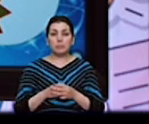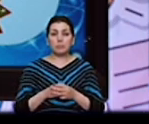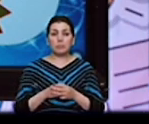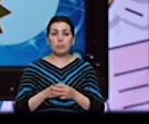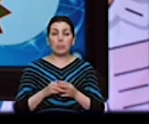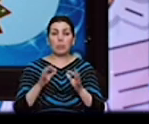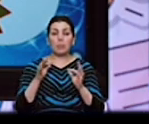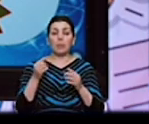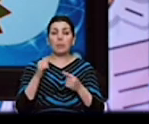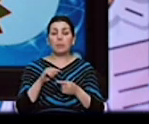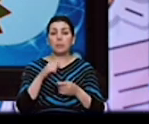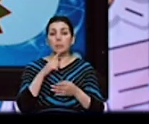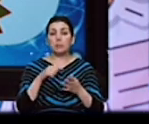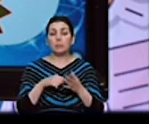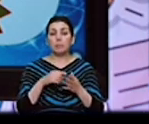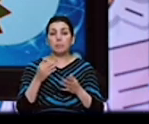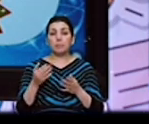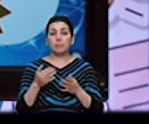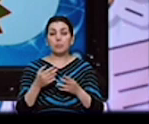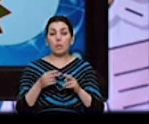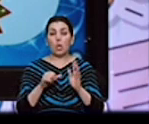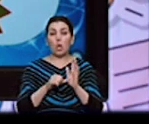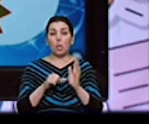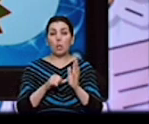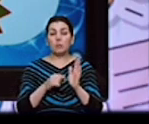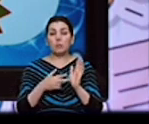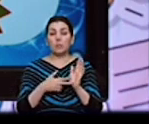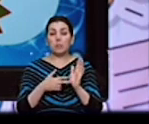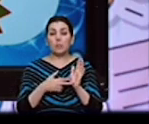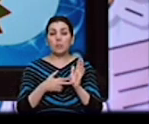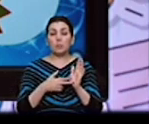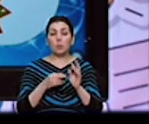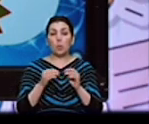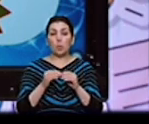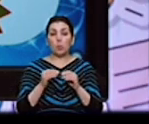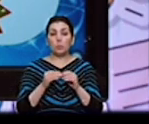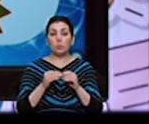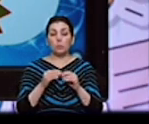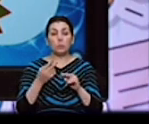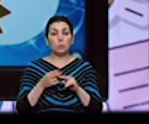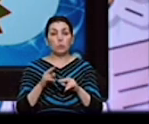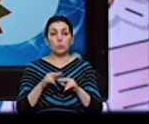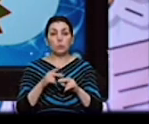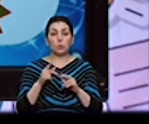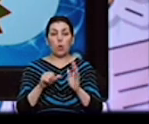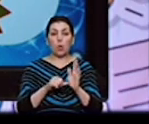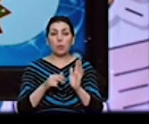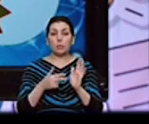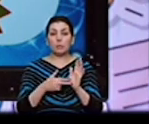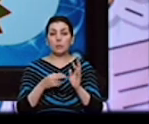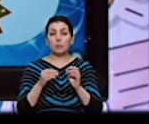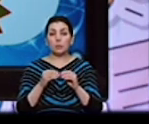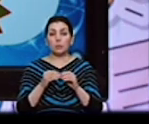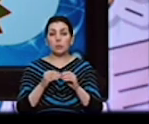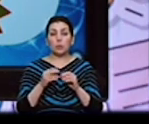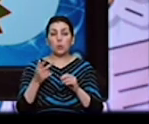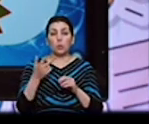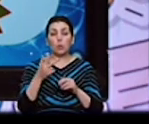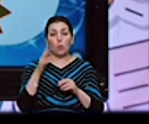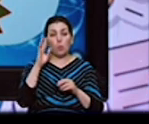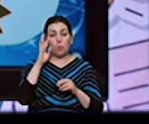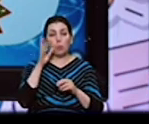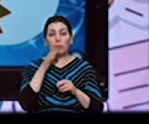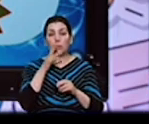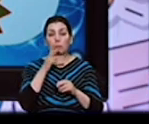to'g'ri keladigan sonlarimiz bular 6, 8, 10. Chunki 6, 8, 10